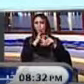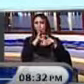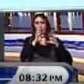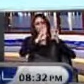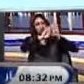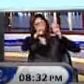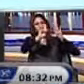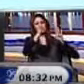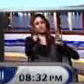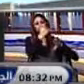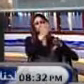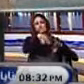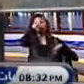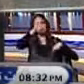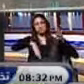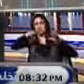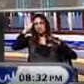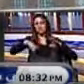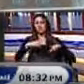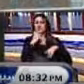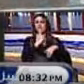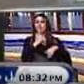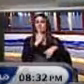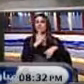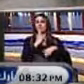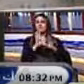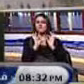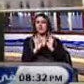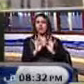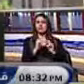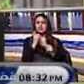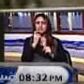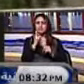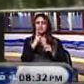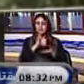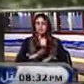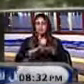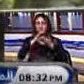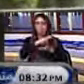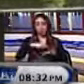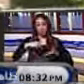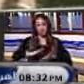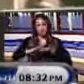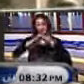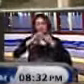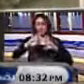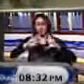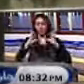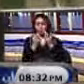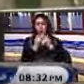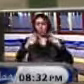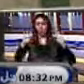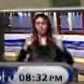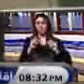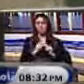بتشيلهاش. لكن الأهالي يناشدون تدخل الحكومة في توفير بعض الخدمات الأخرى حتى تكتمل البنية